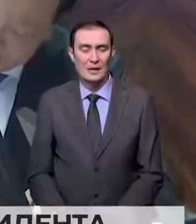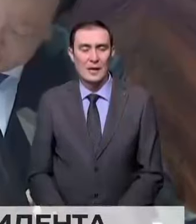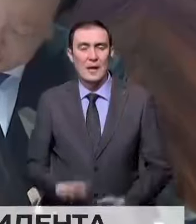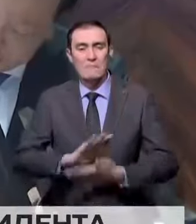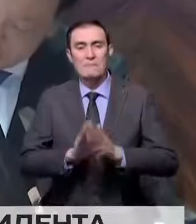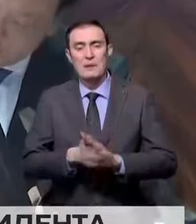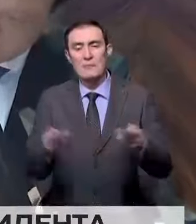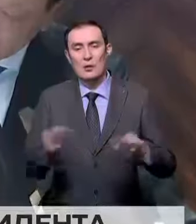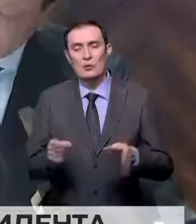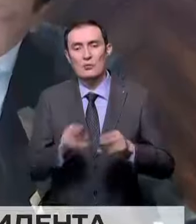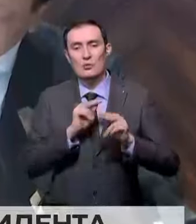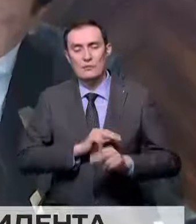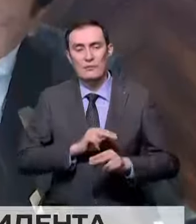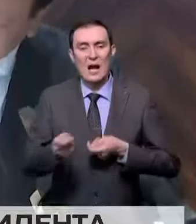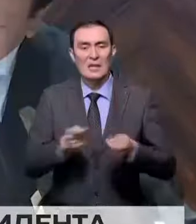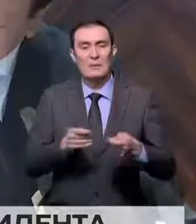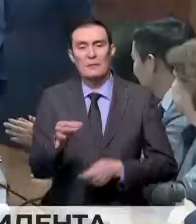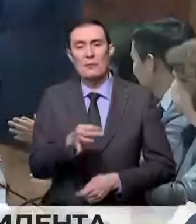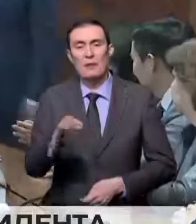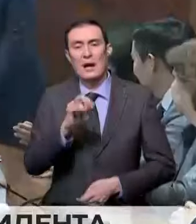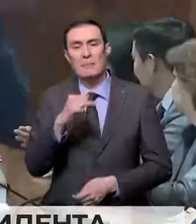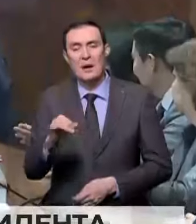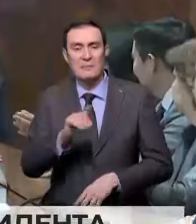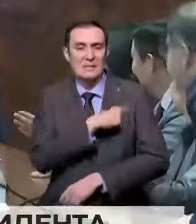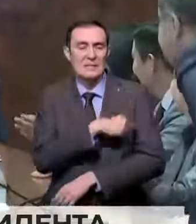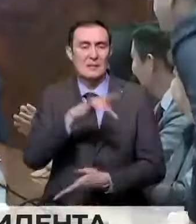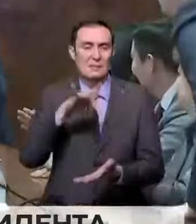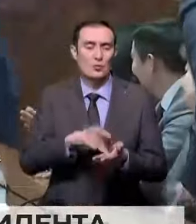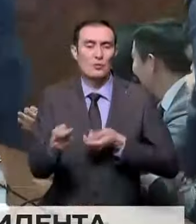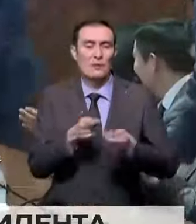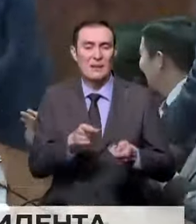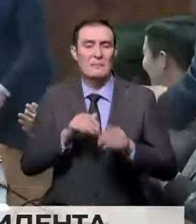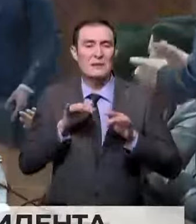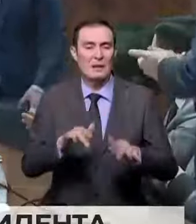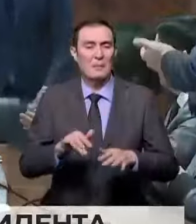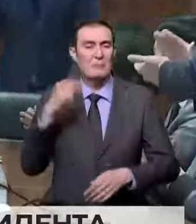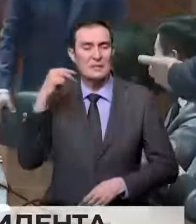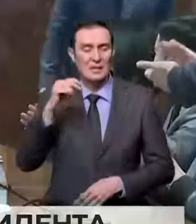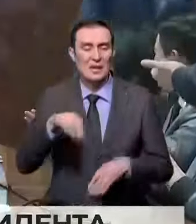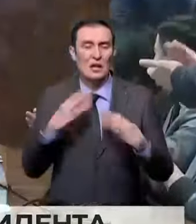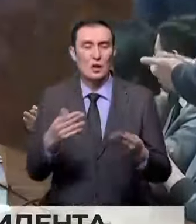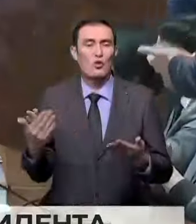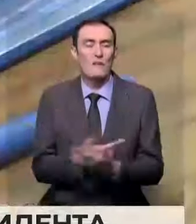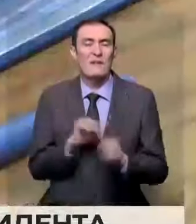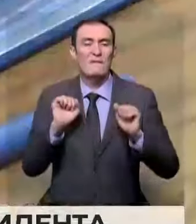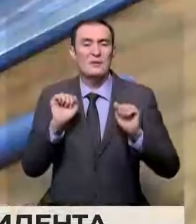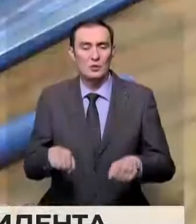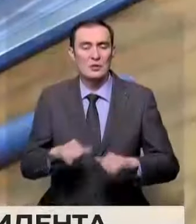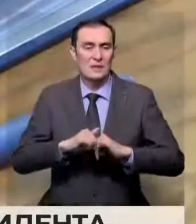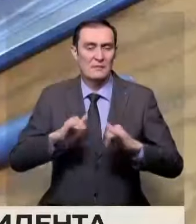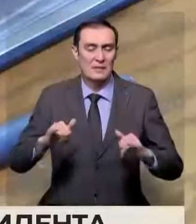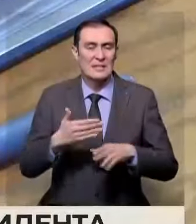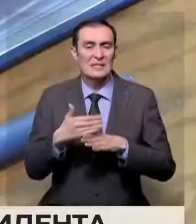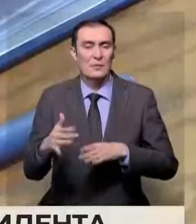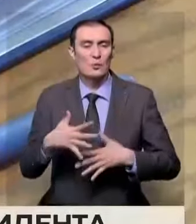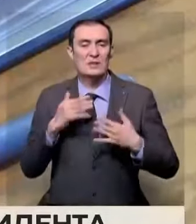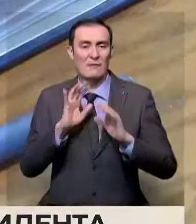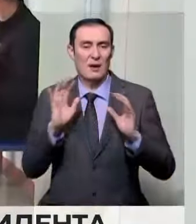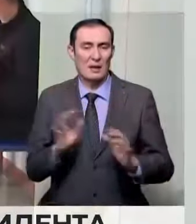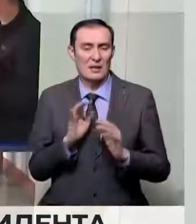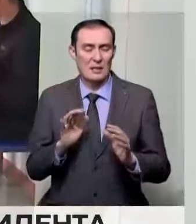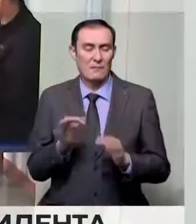Меморандум о сотрудничестве между акиматом области Абай и медицинским центром управления делами президента дает новые возможности развивать сферу здравоохранения в